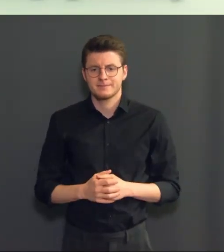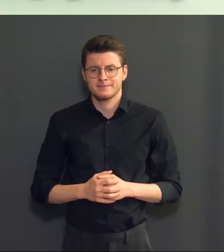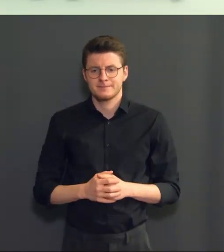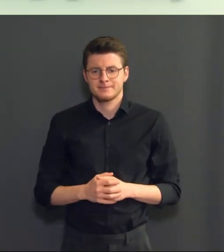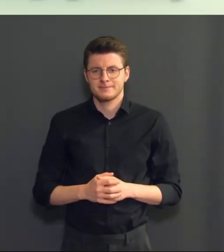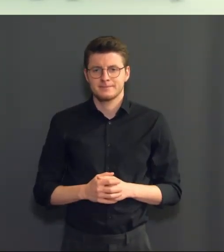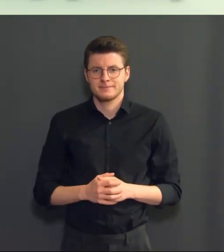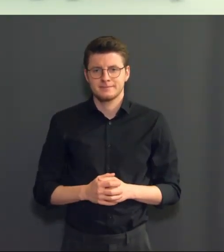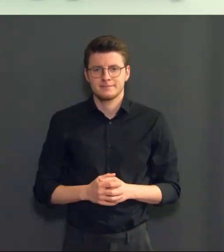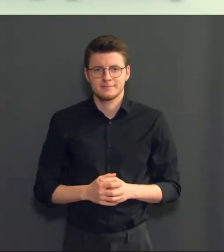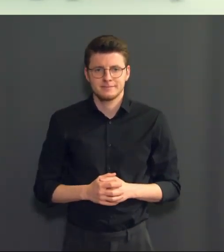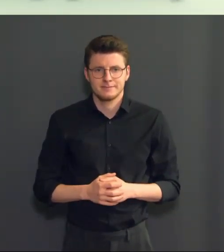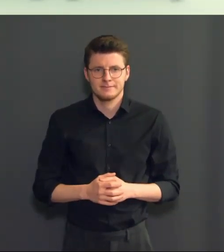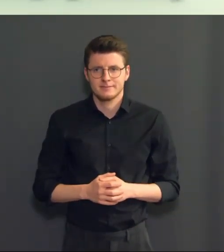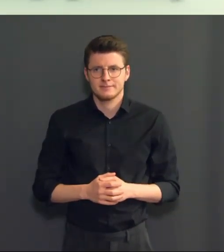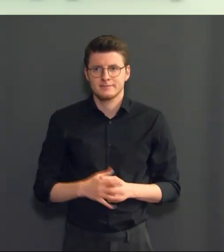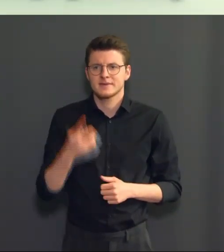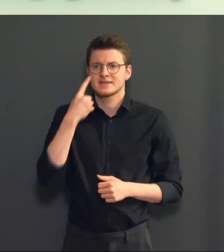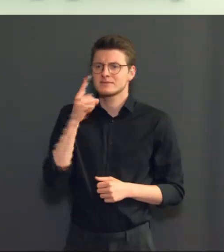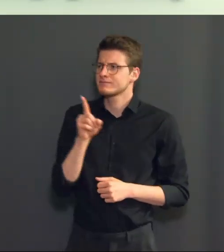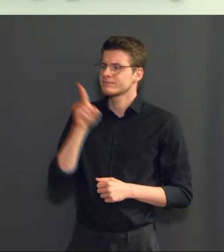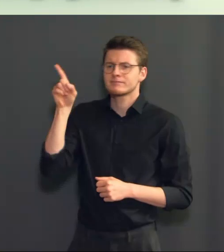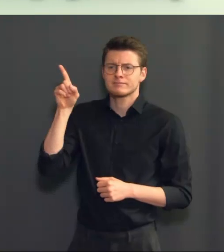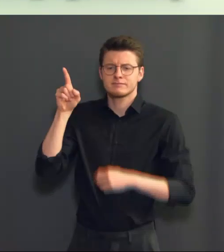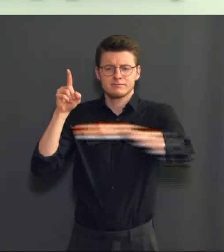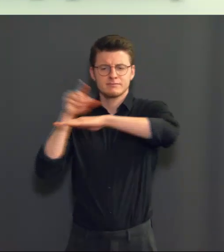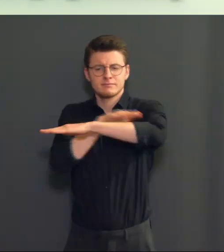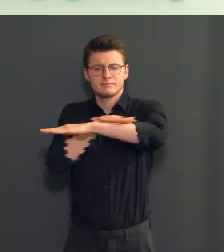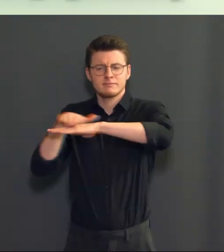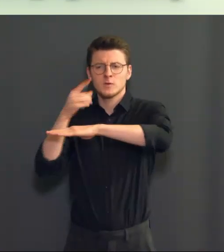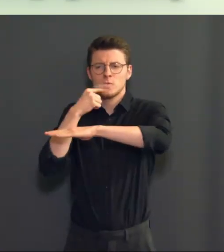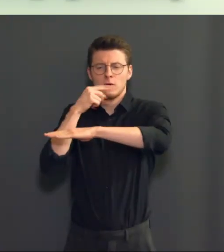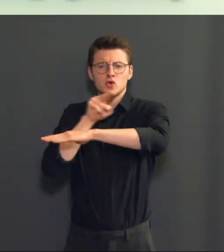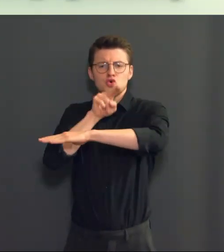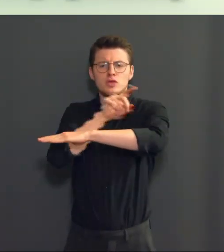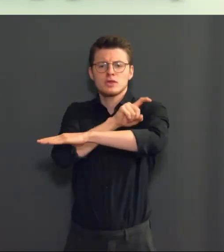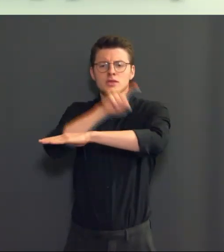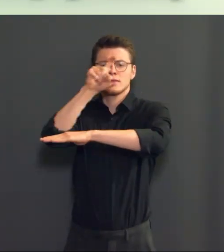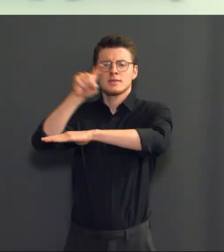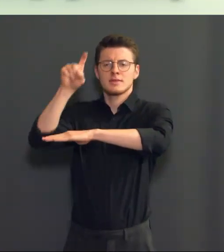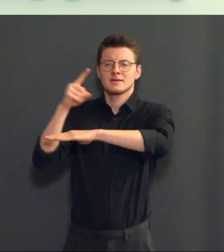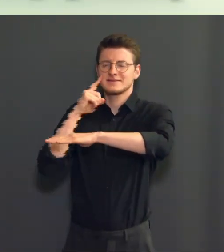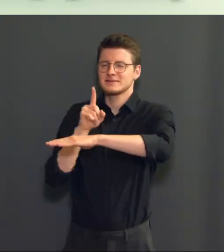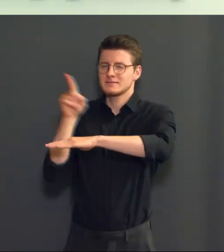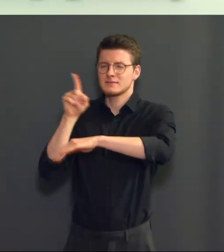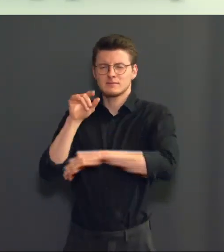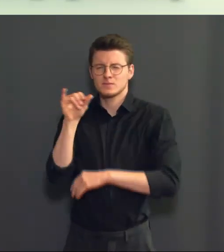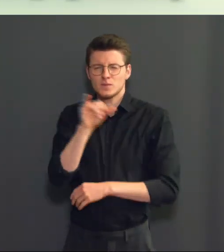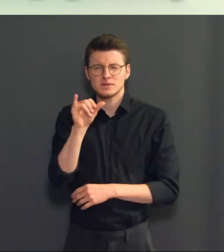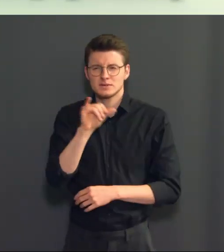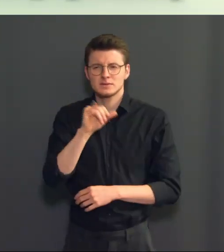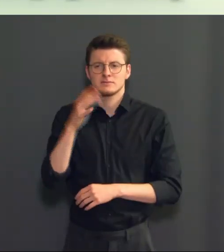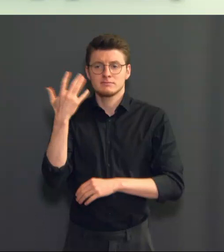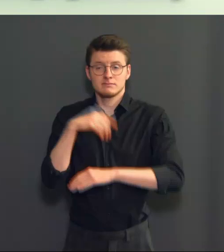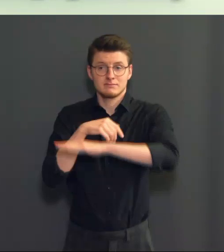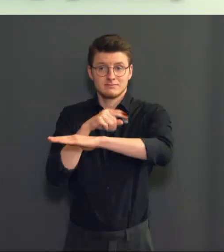Laat ons eerst beginnen met de groene curve bovenaan. Deze groene curve geeft het percentage tijd weer